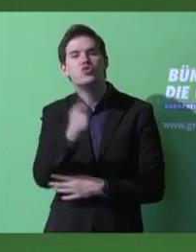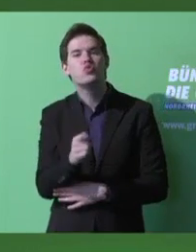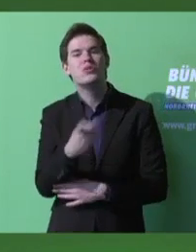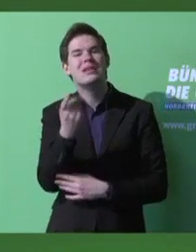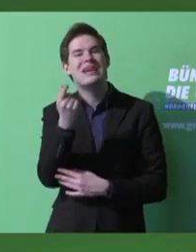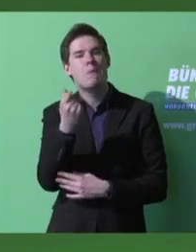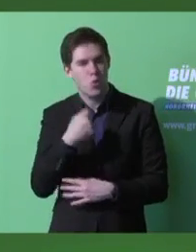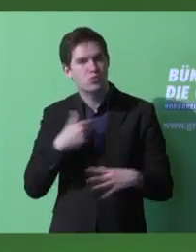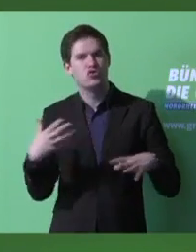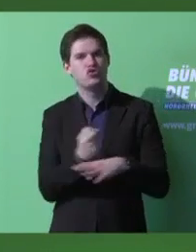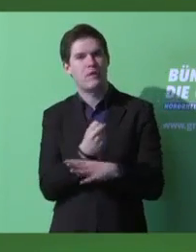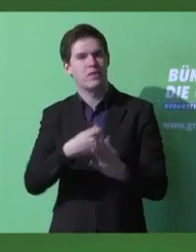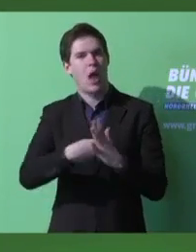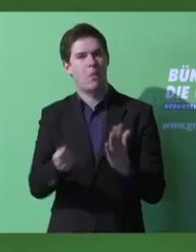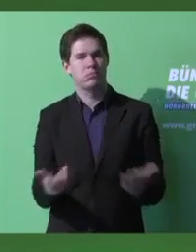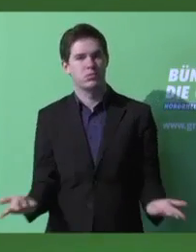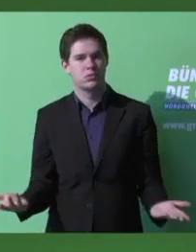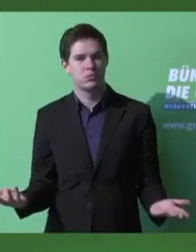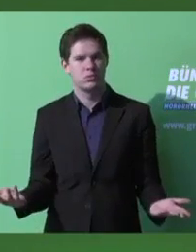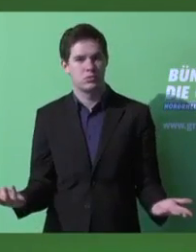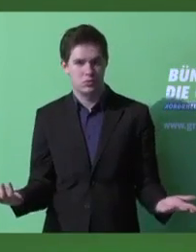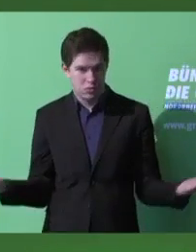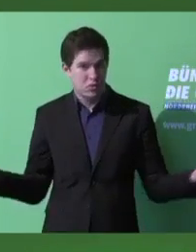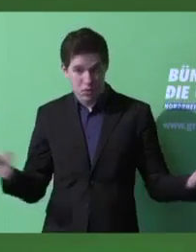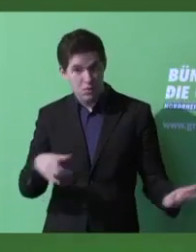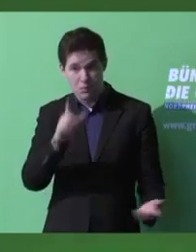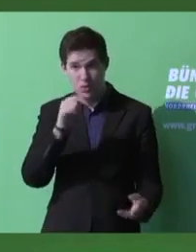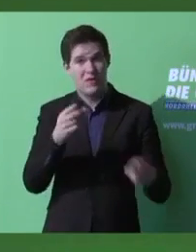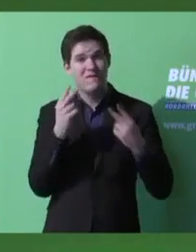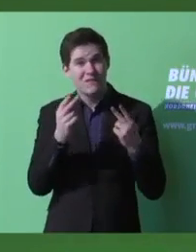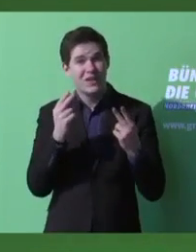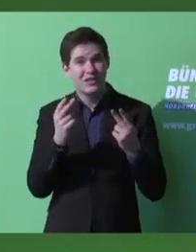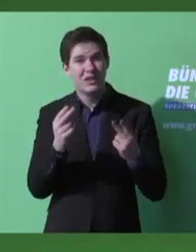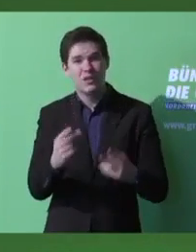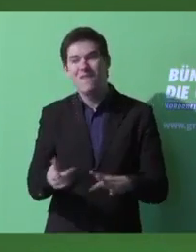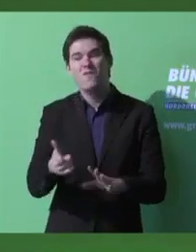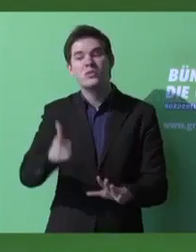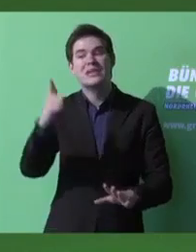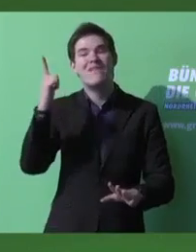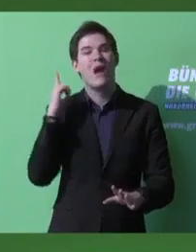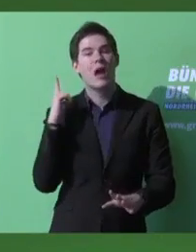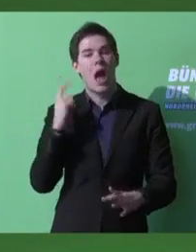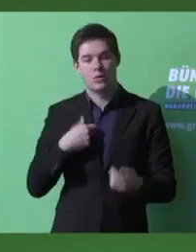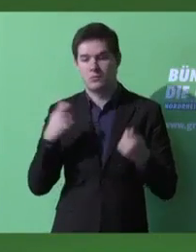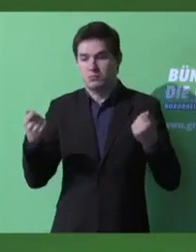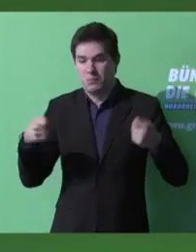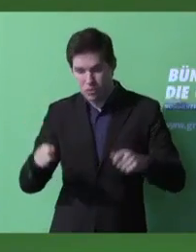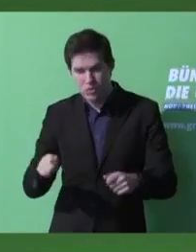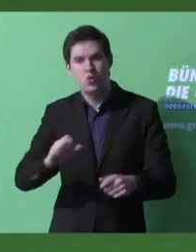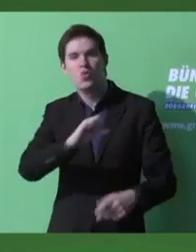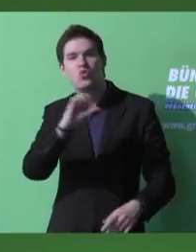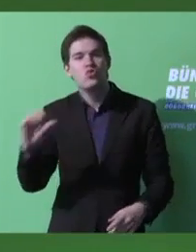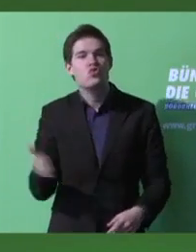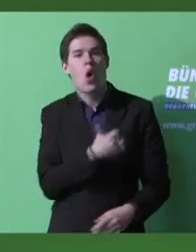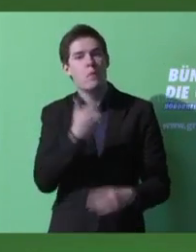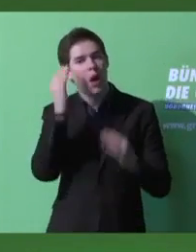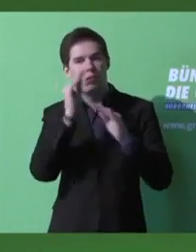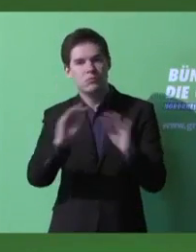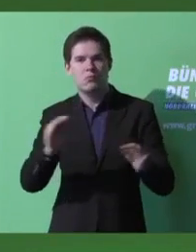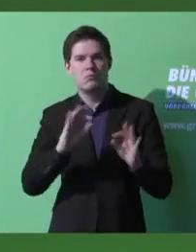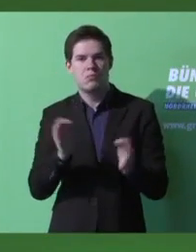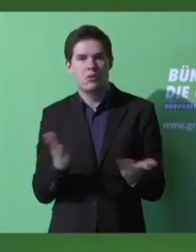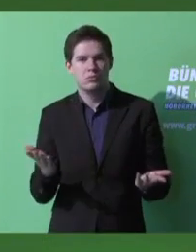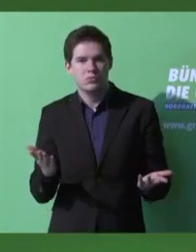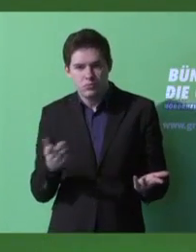liebe Freundinnen und Freunde. Und wir sollten eins nicht tun. Wir sollten nicht das, was wir schon vor 2 Jahren beschlossen haben, nicht noch mal laut und deutlich sagen hier in